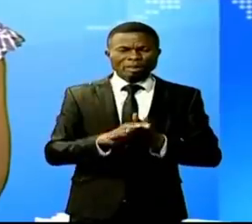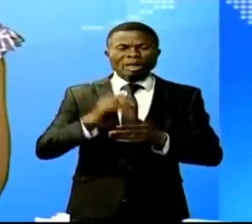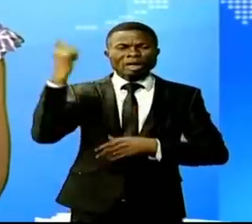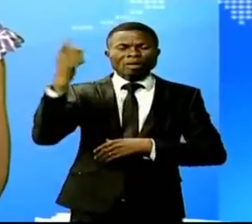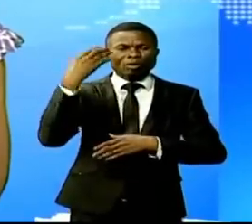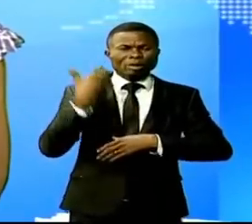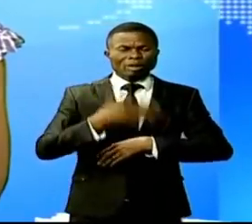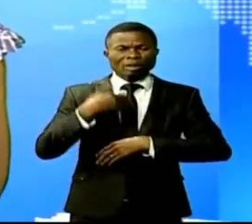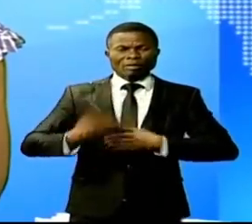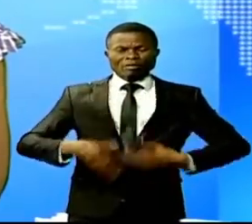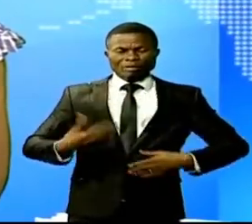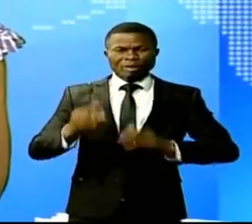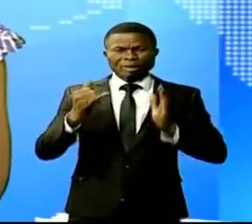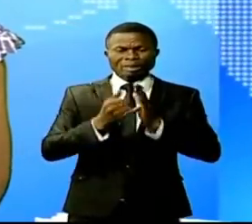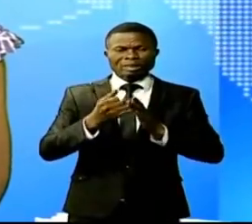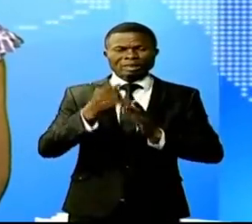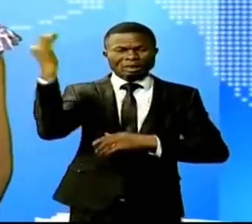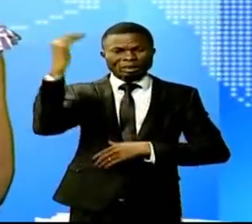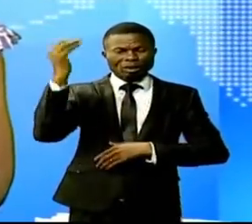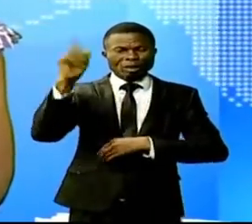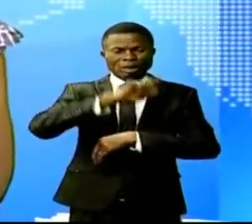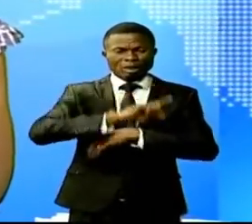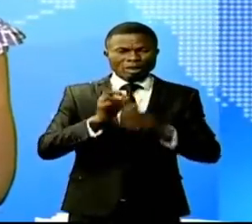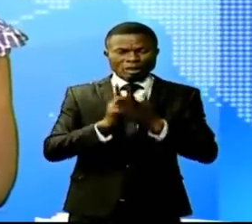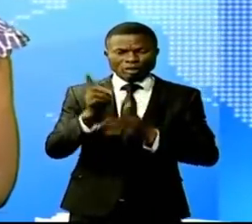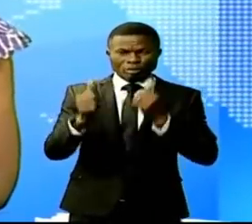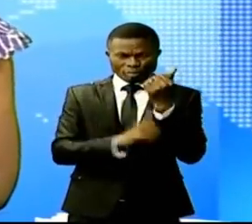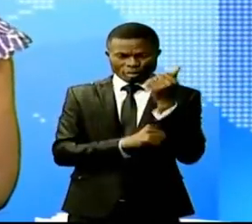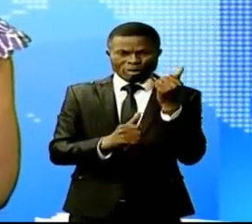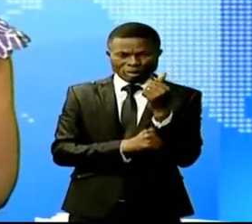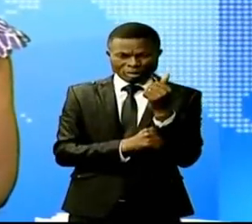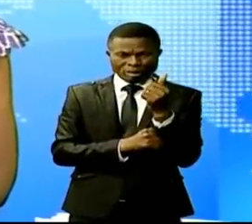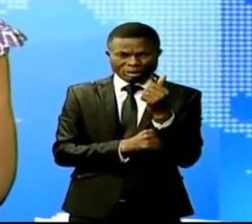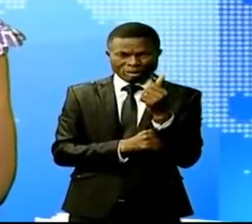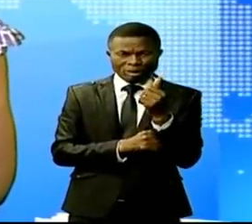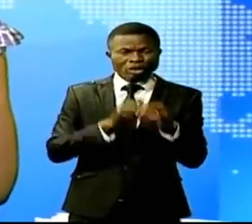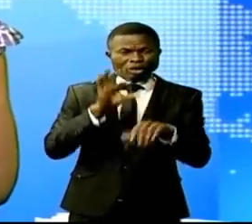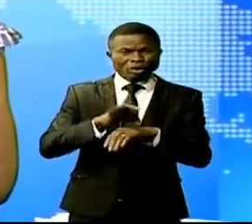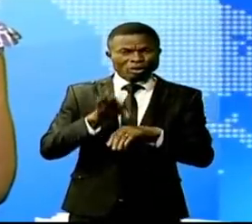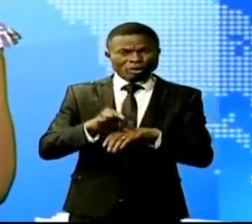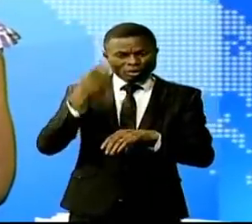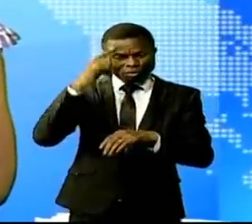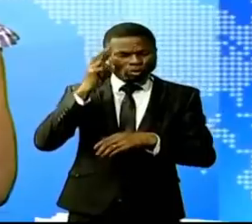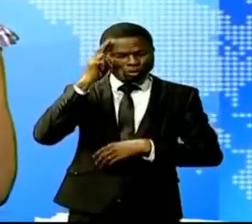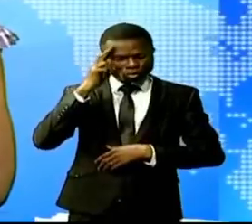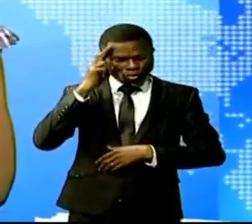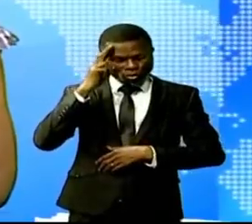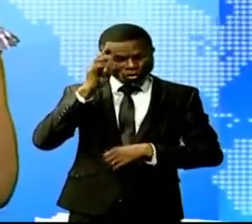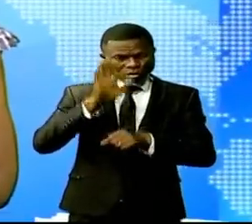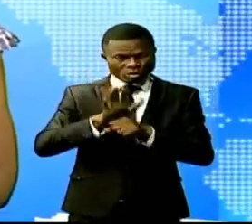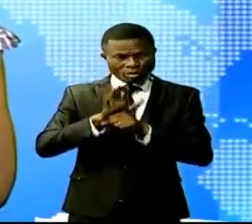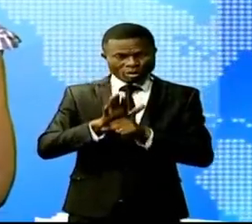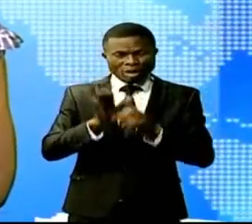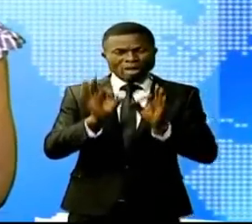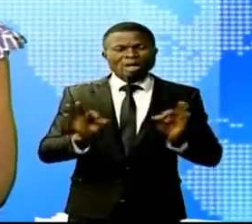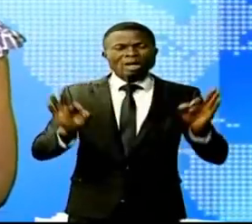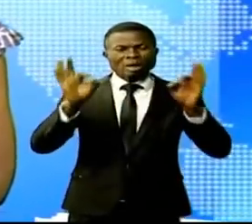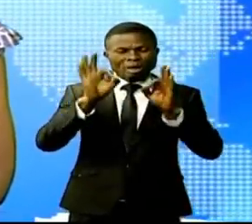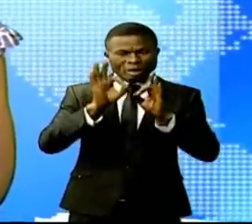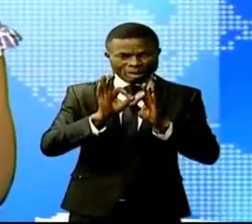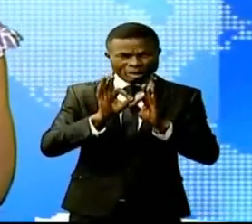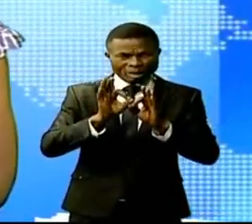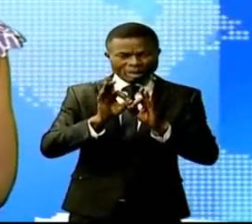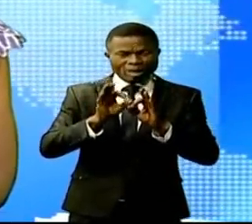6-10 décembre 2021, la journée des droits de l'homme qui est une occasion pour réfléchir sur l'importance,